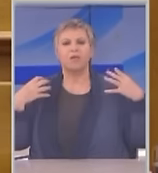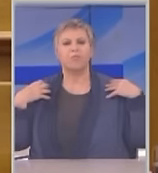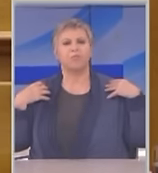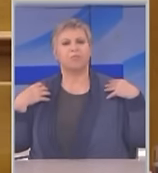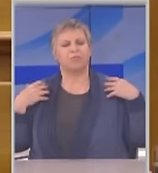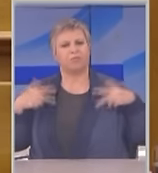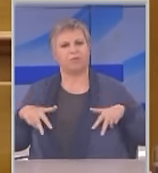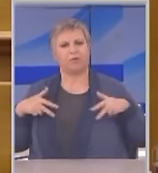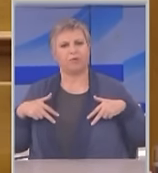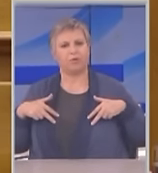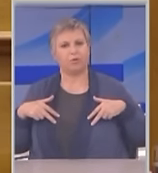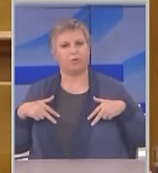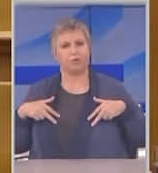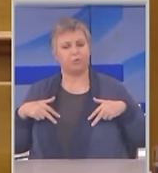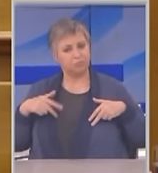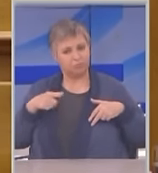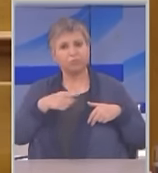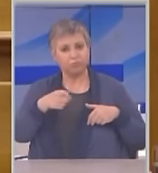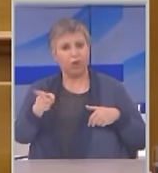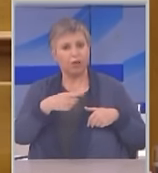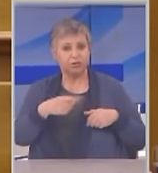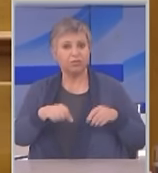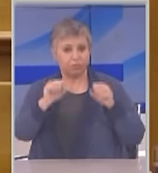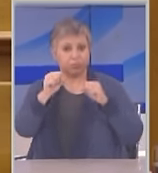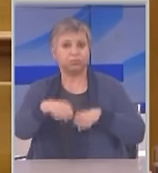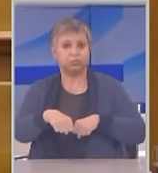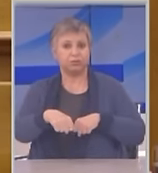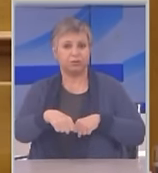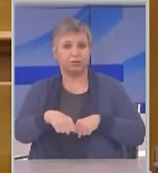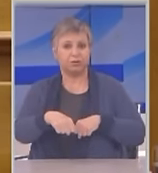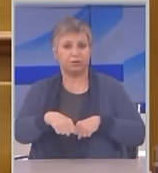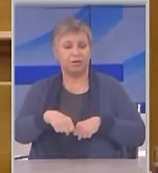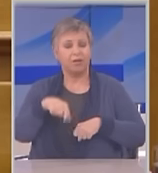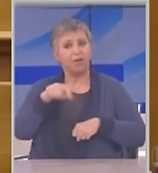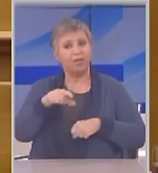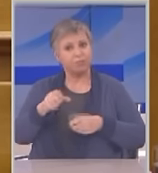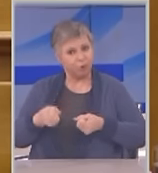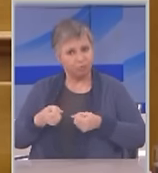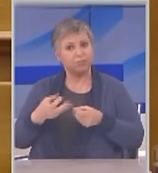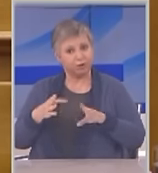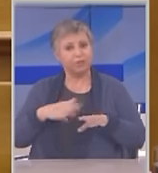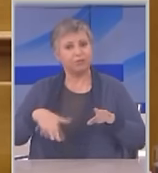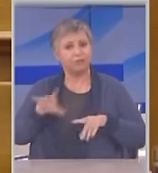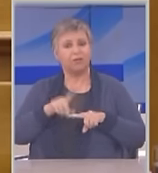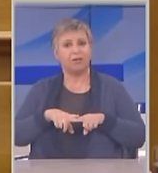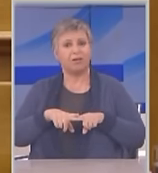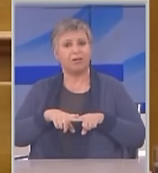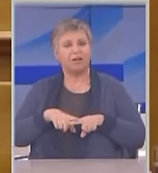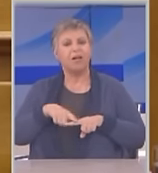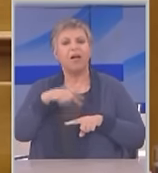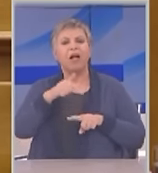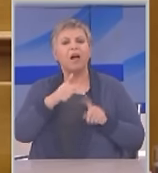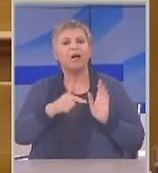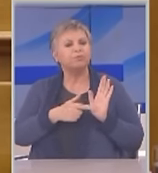μια μεγάλη θεσμική σας συνεισφορά ήταν αυτή, στον τόπο. Τροπολογία που ξέπλυνε